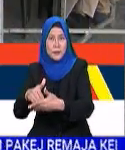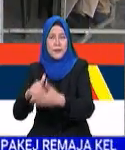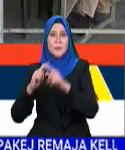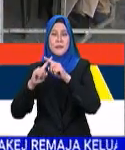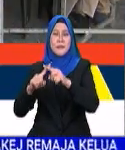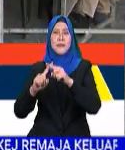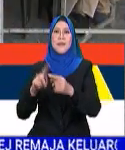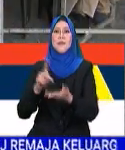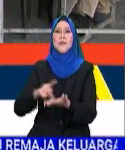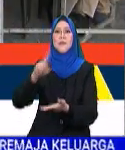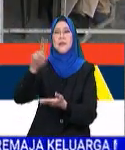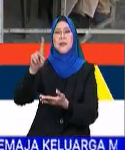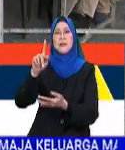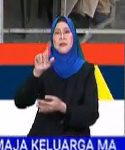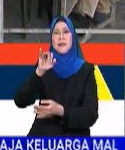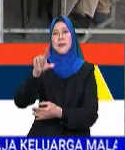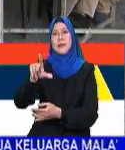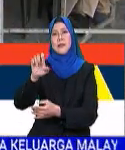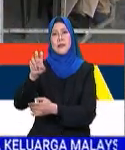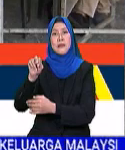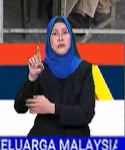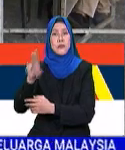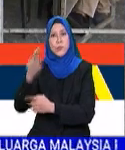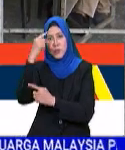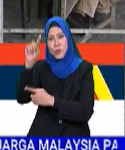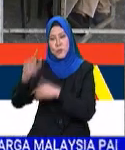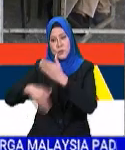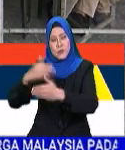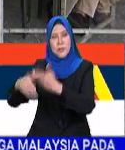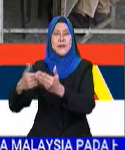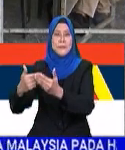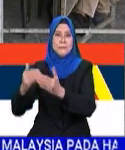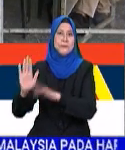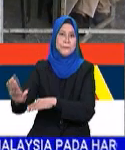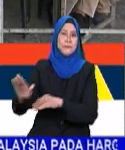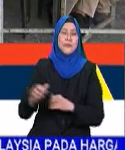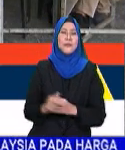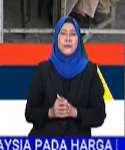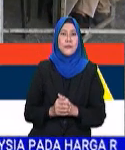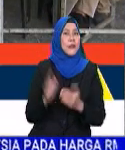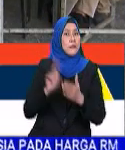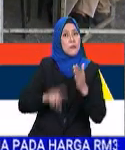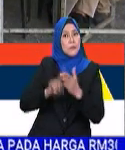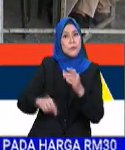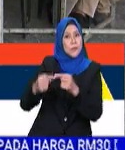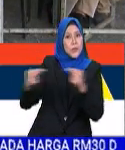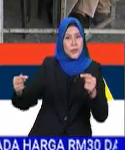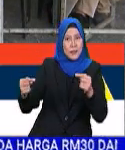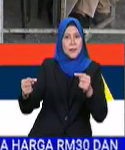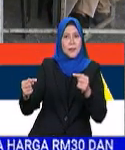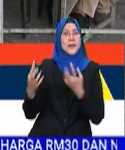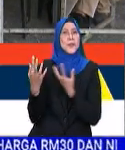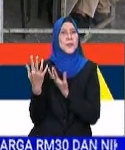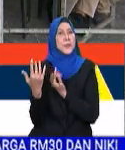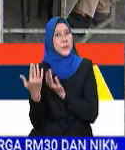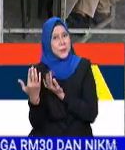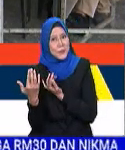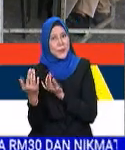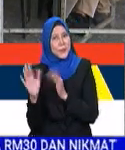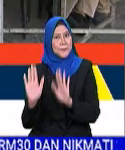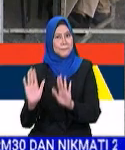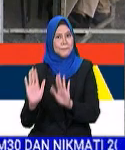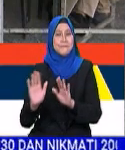Dewan Kompleks Jeprun Lendu untuk proses seterusnya nanti. Jadi, apa keputusannya sama-sama kita